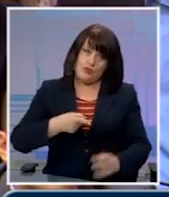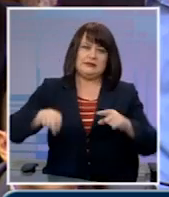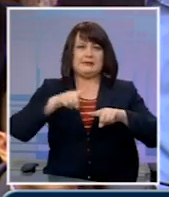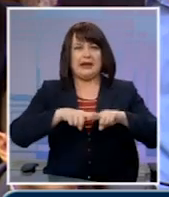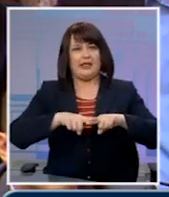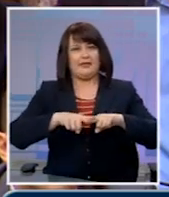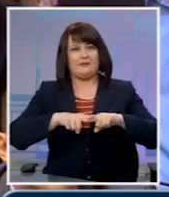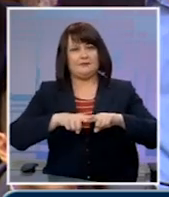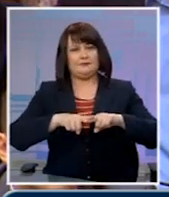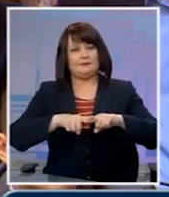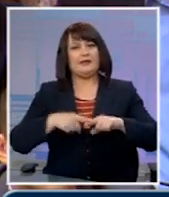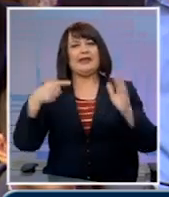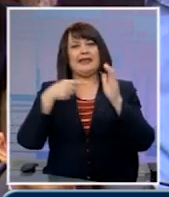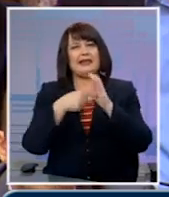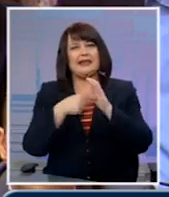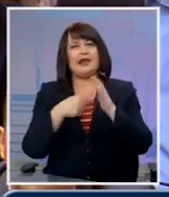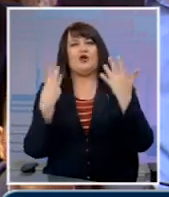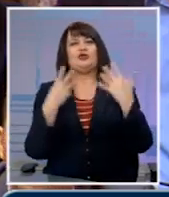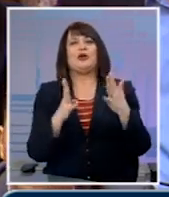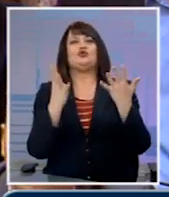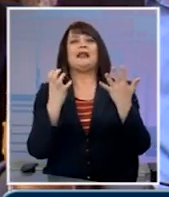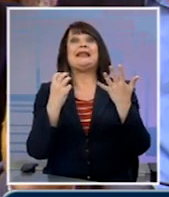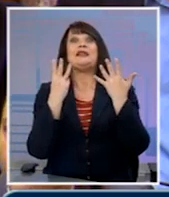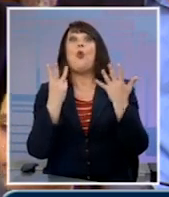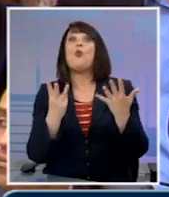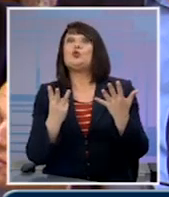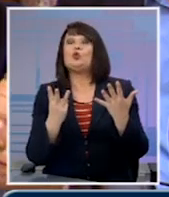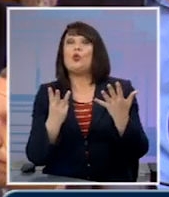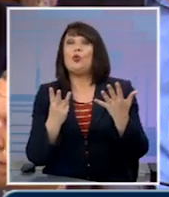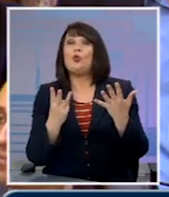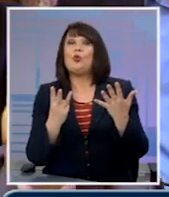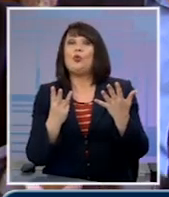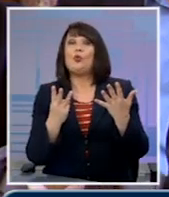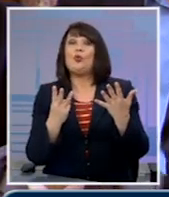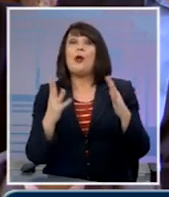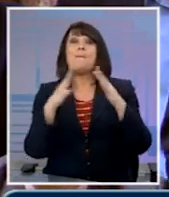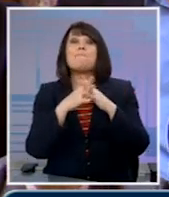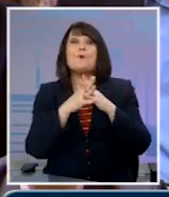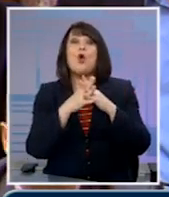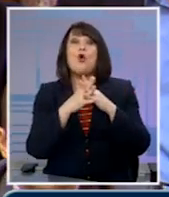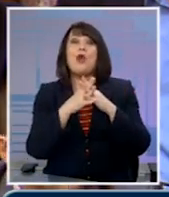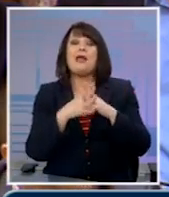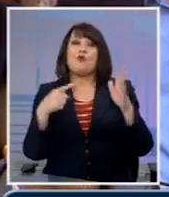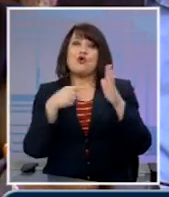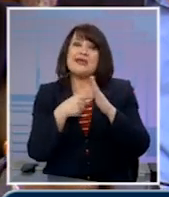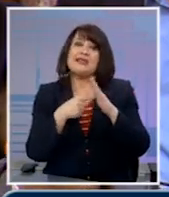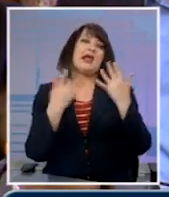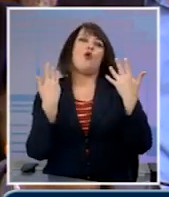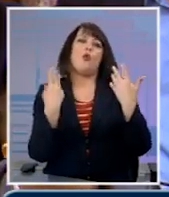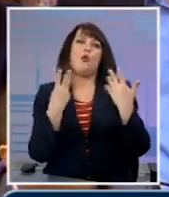στην πατρίδα μας το 1898 μετά από έναν χαμένο πόλεμο τον πόλεμο του